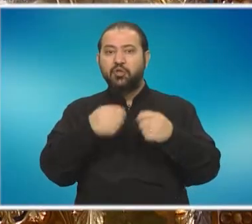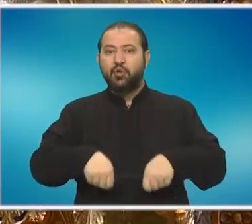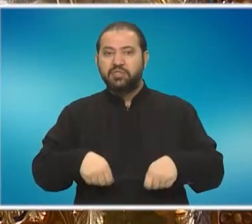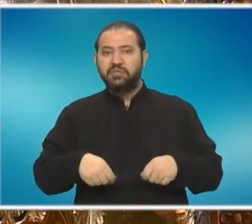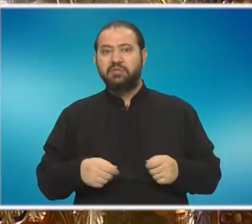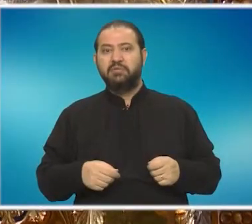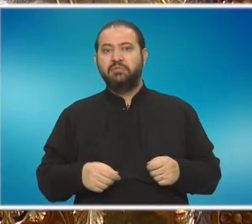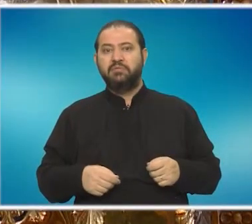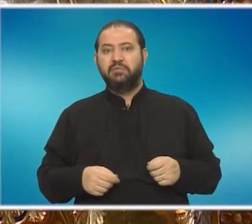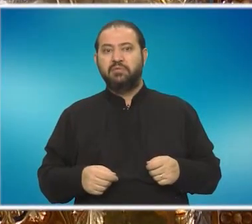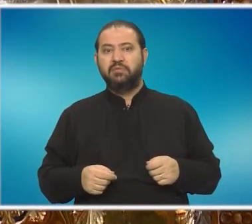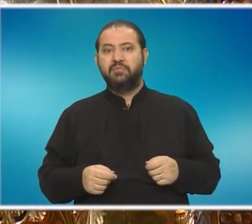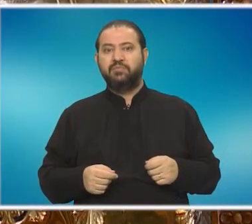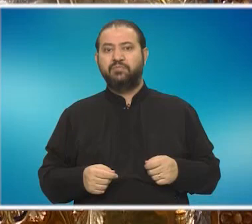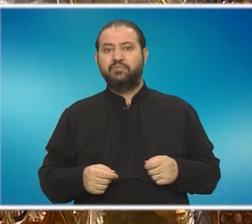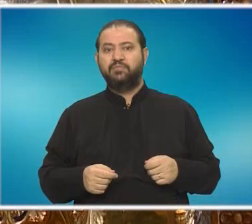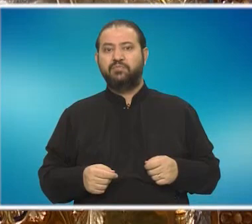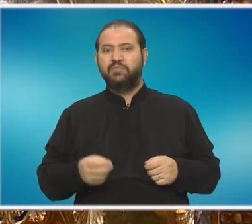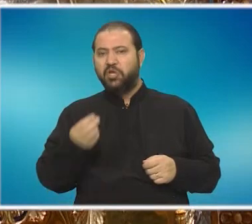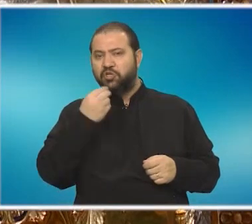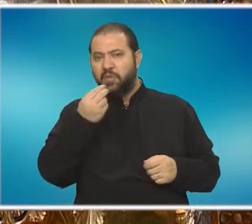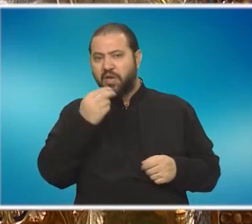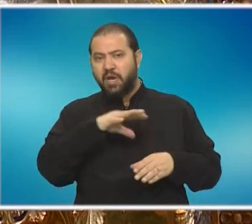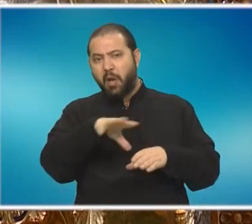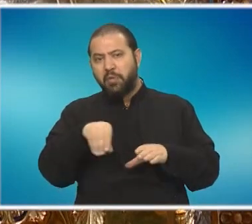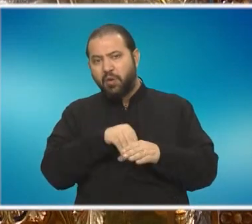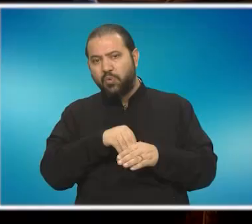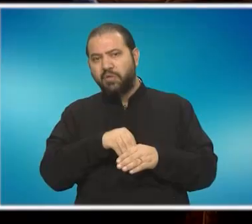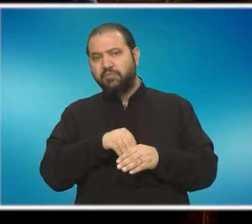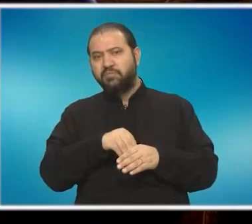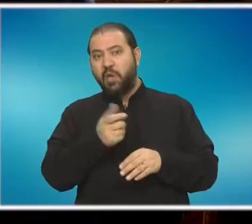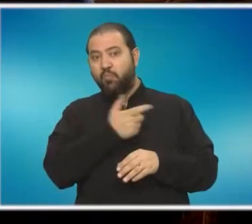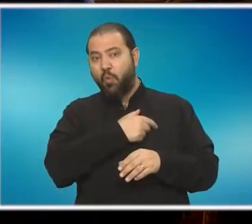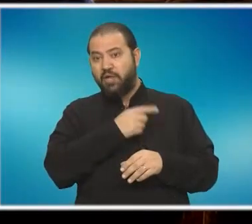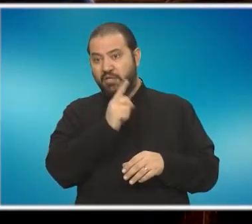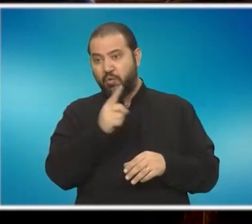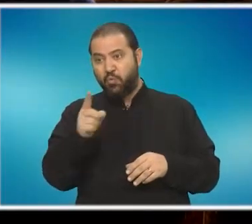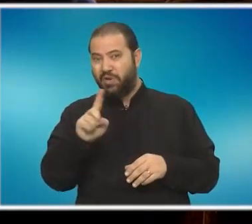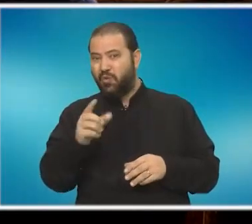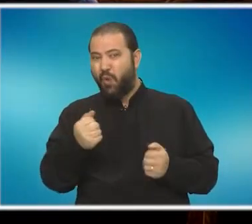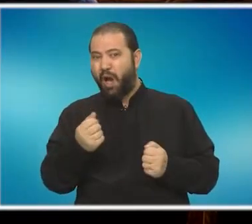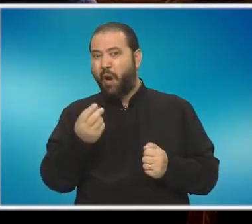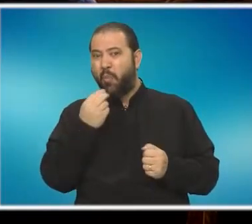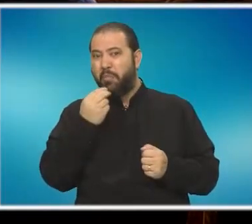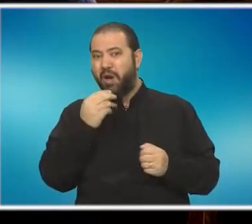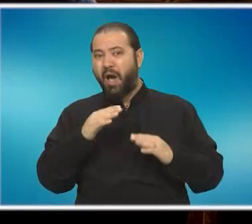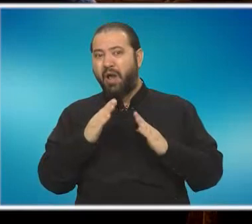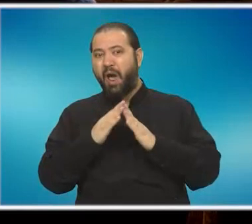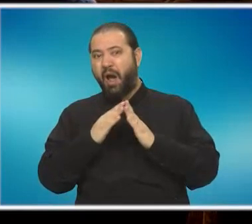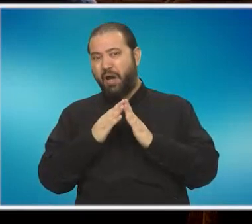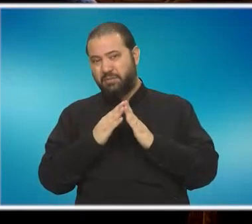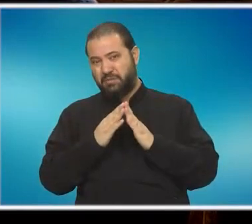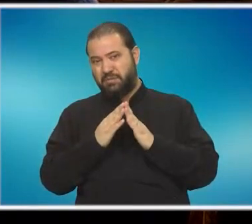persoane vin și prânzesc acolo. Poate unele n-au această posibilitate